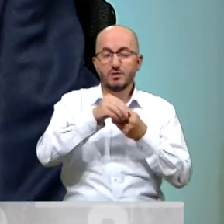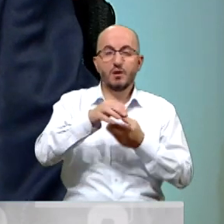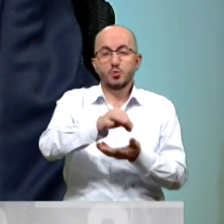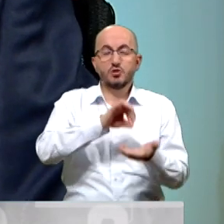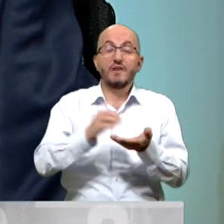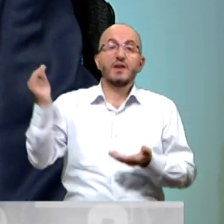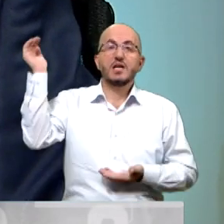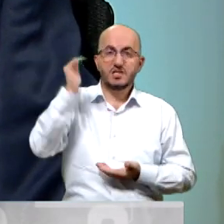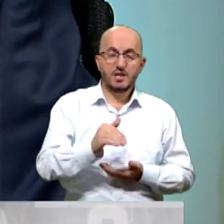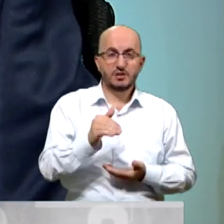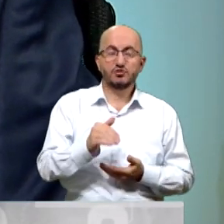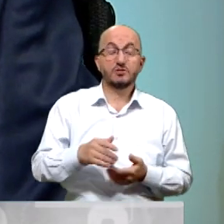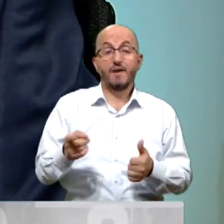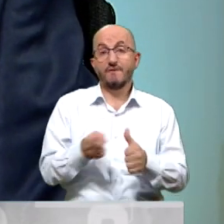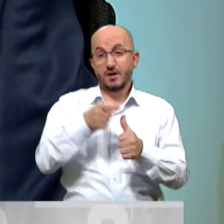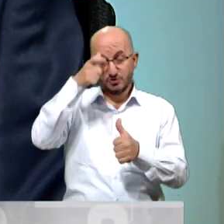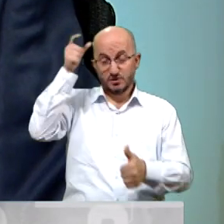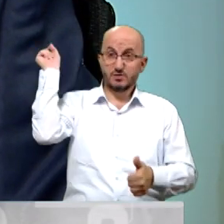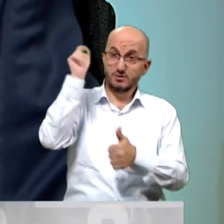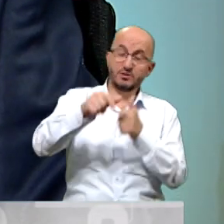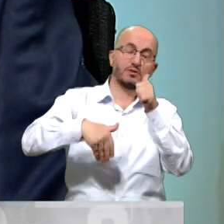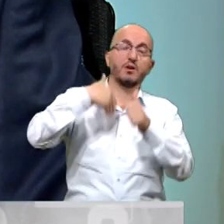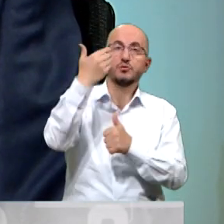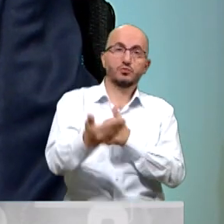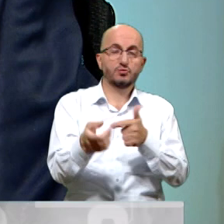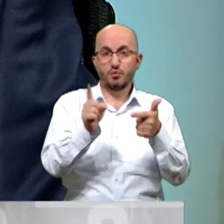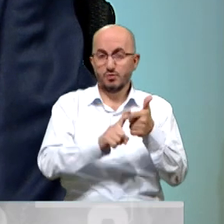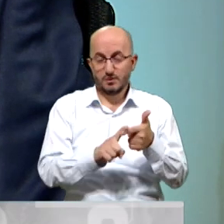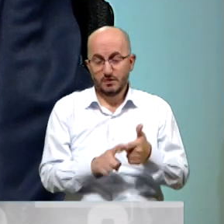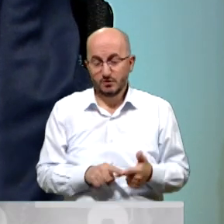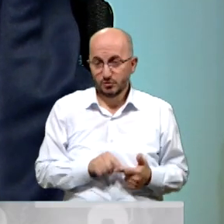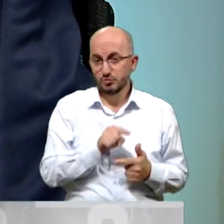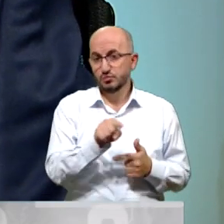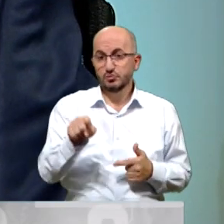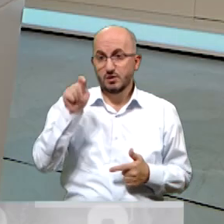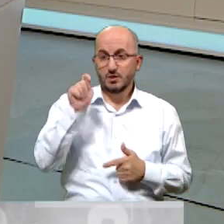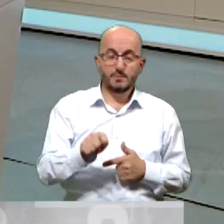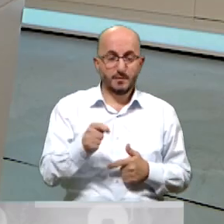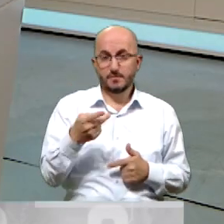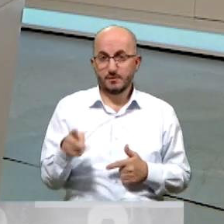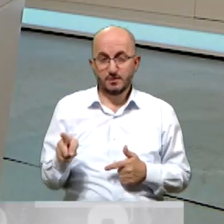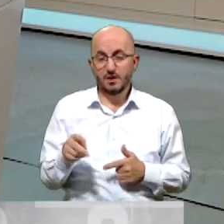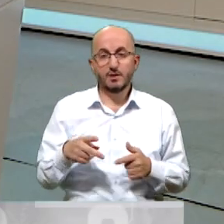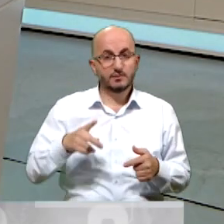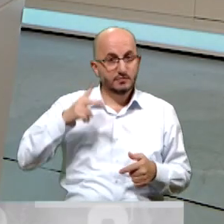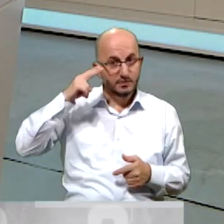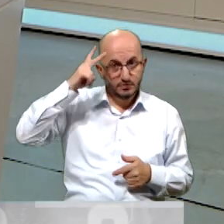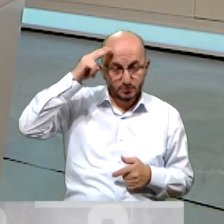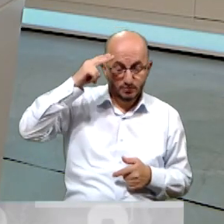evvela şeytanı taşladıktan sonra şunları yapabilirler. Tıraş olup